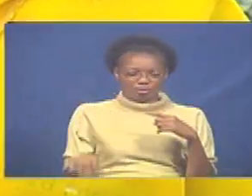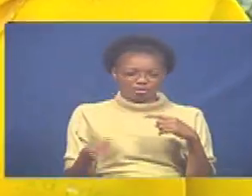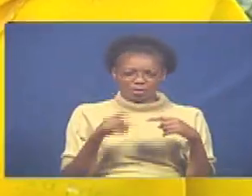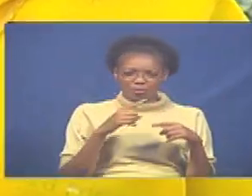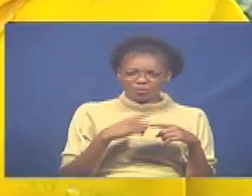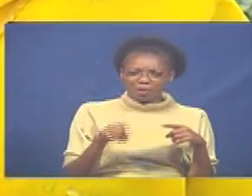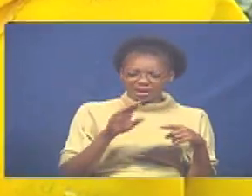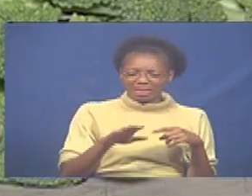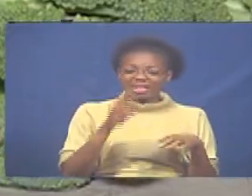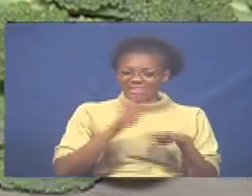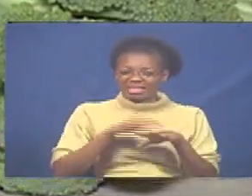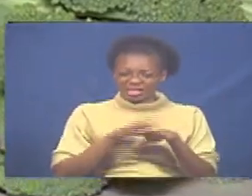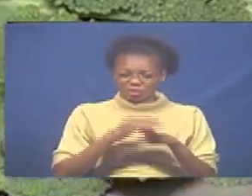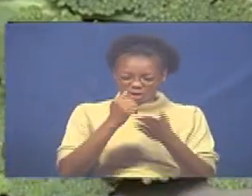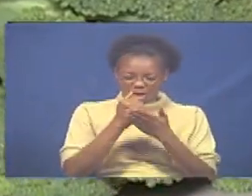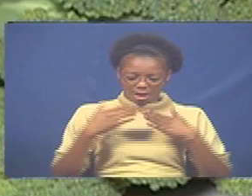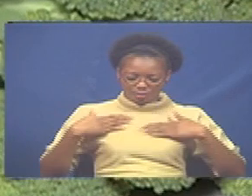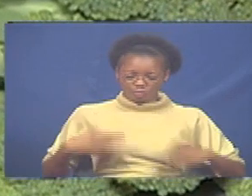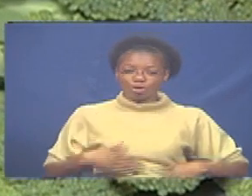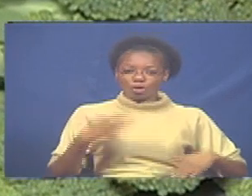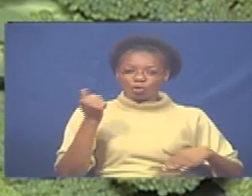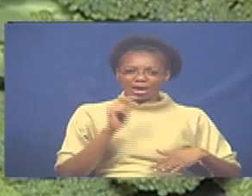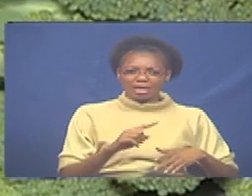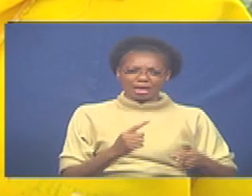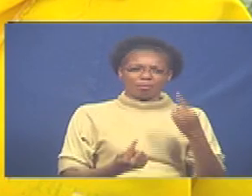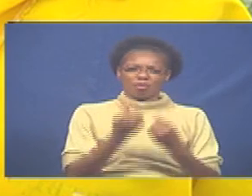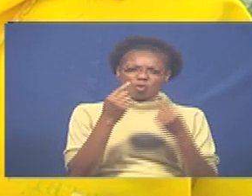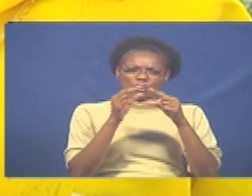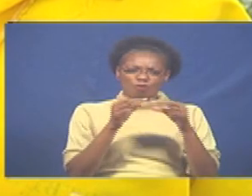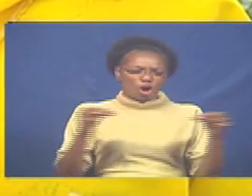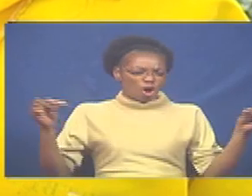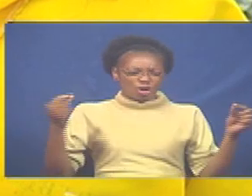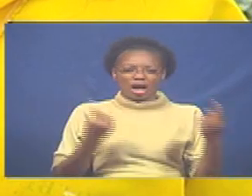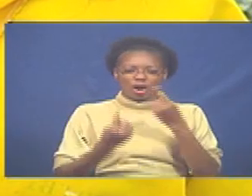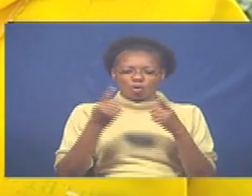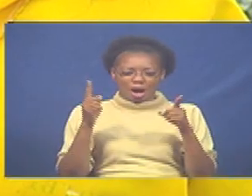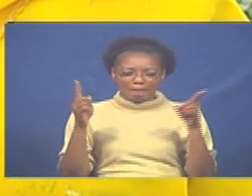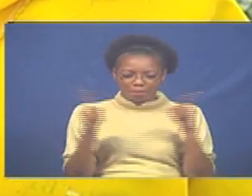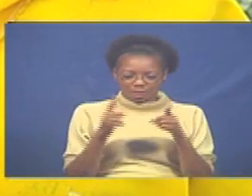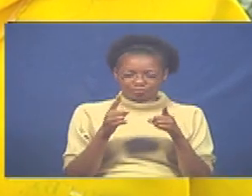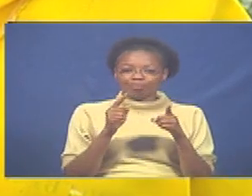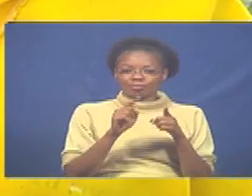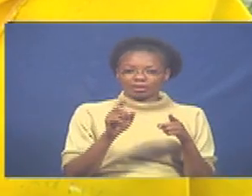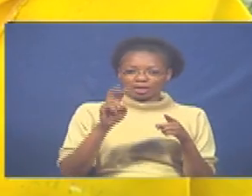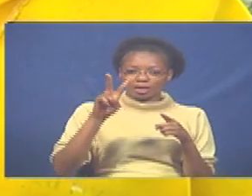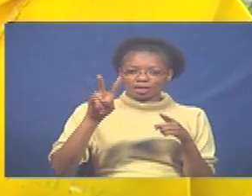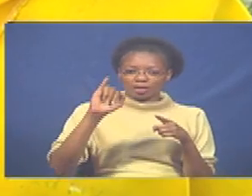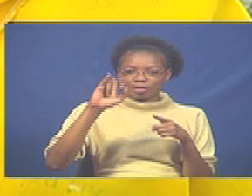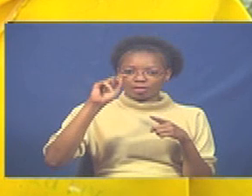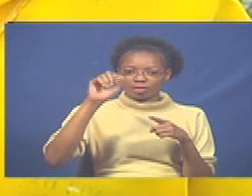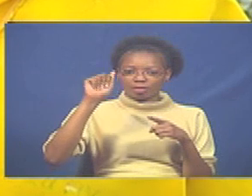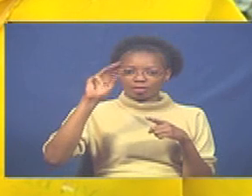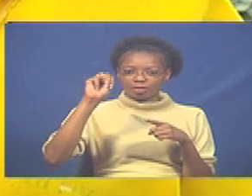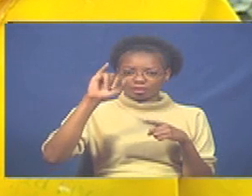hizi atupiki zikaiva sana, kwa hivyo vitamini hazipotei kama vile ambavyo tunapika kwa kawaida. Kwa hivyo